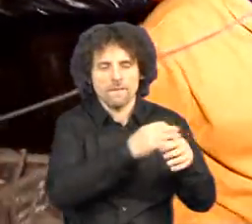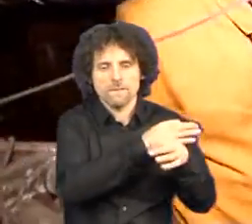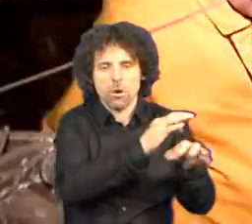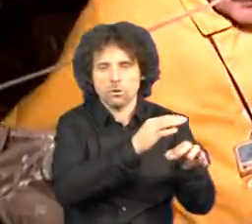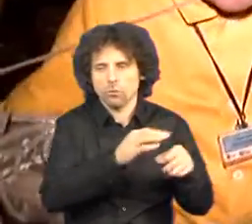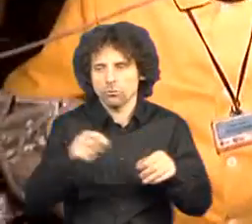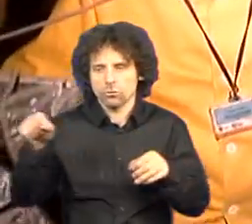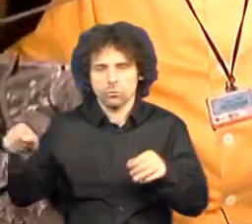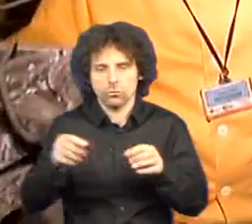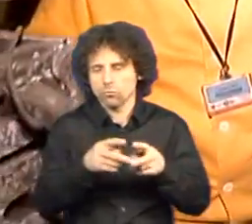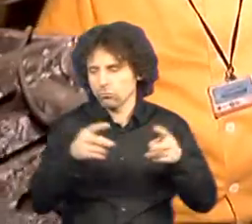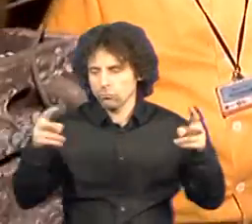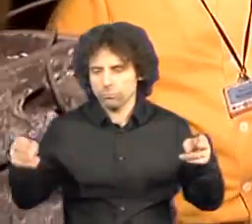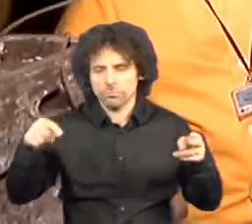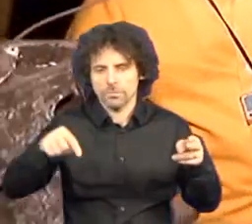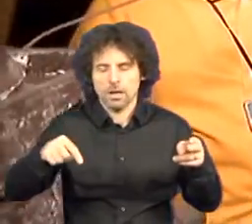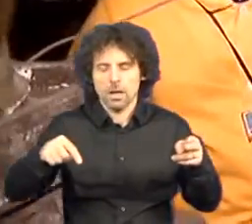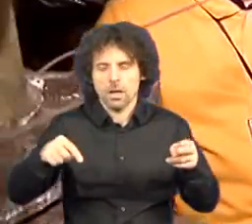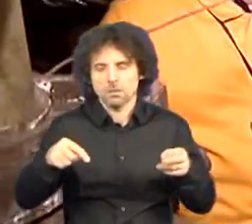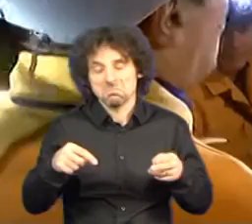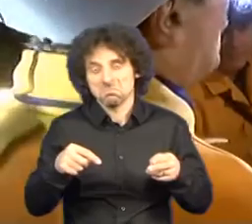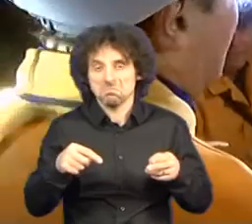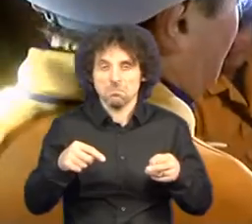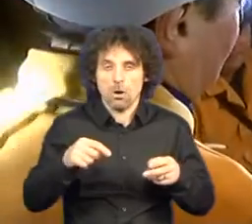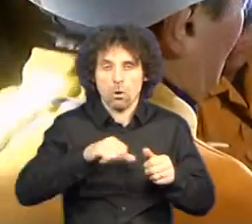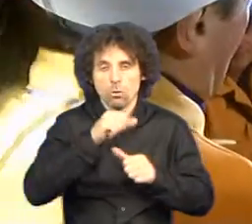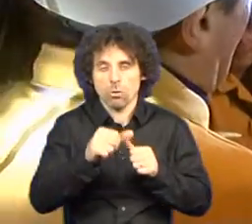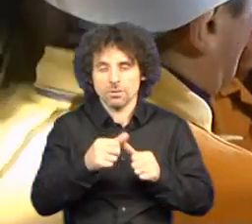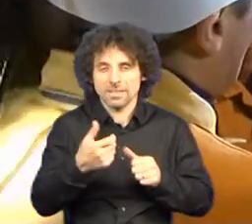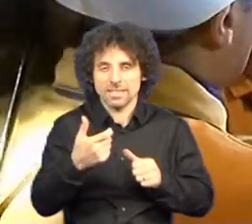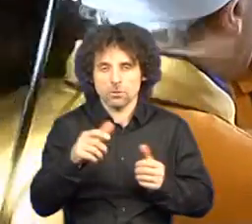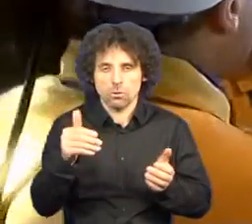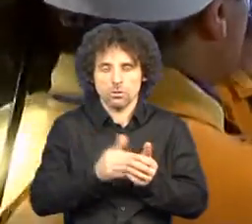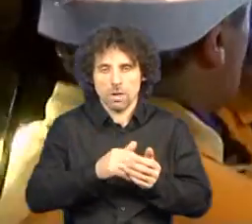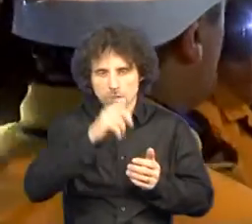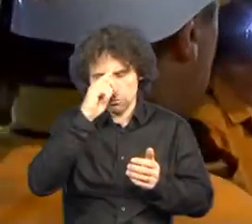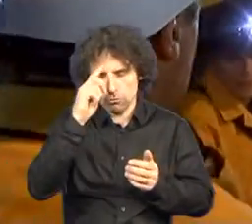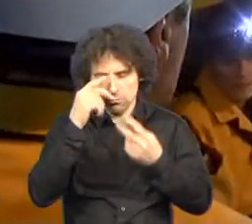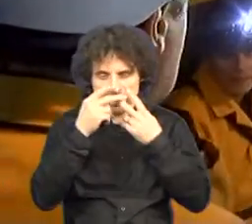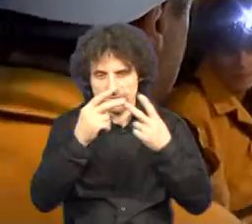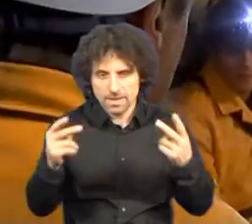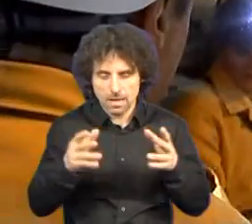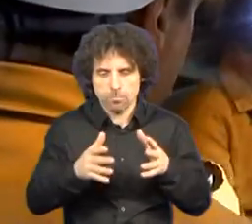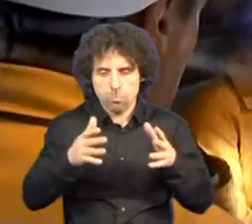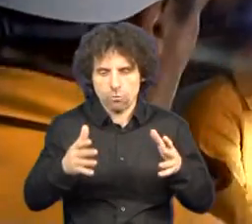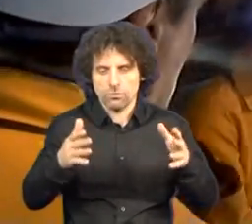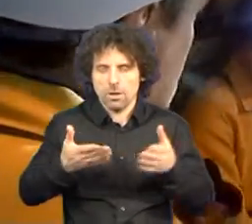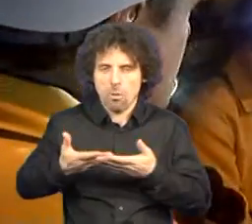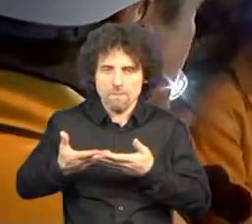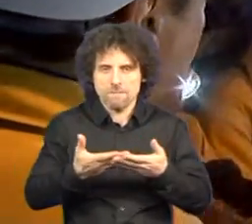szybem Wilhelmina. Już teraz zabytkową kopalnię rocznie odwiedza ponad 100 tysięcy osób. Poszerzenie oferty to kolejny element